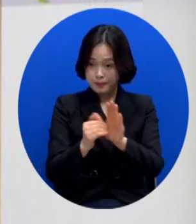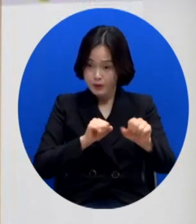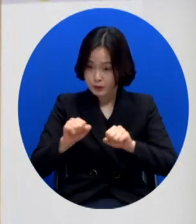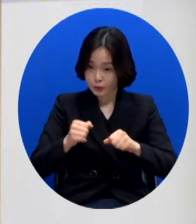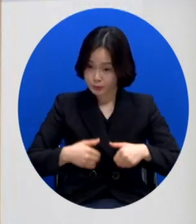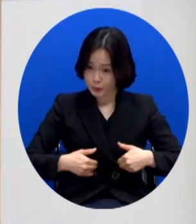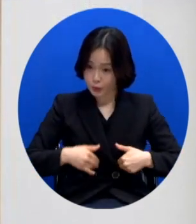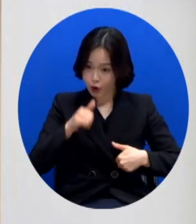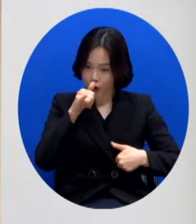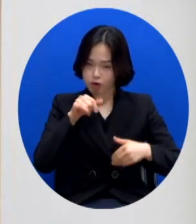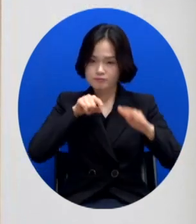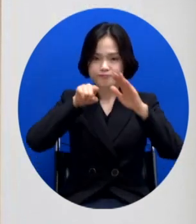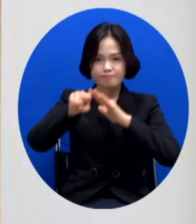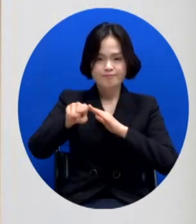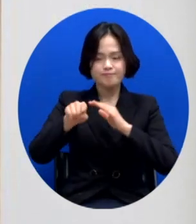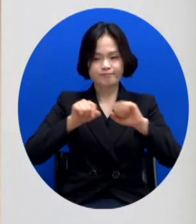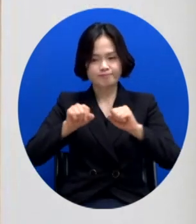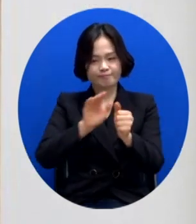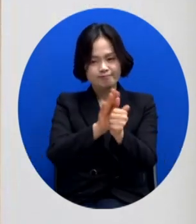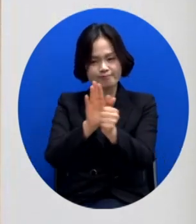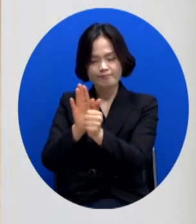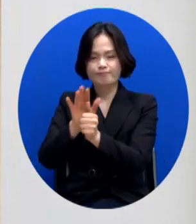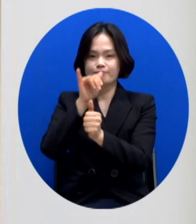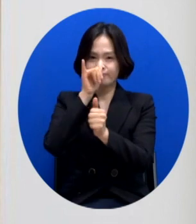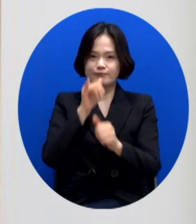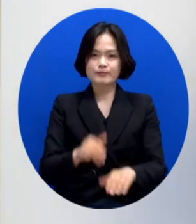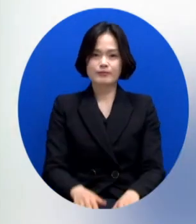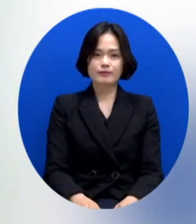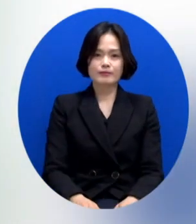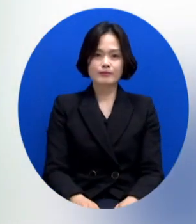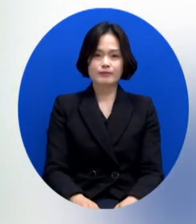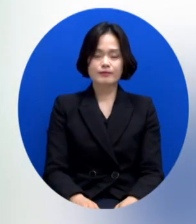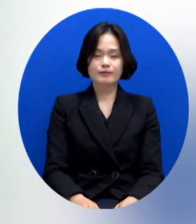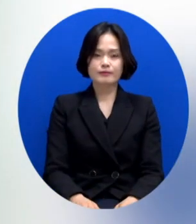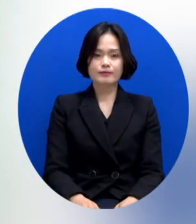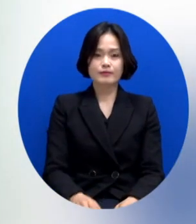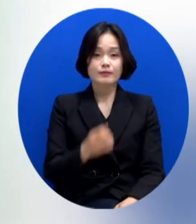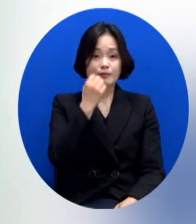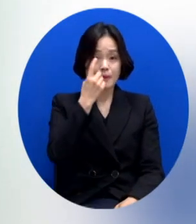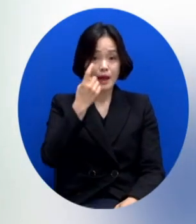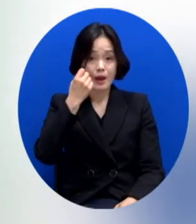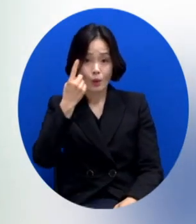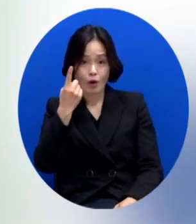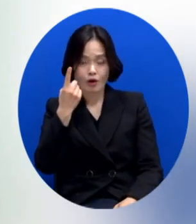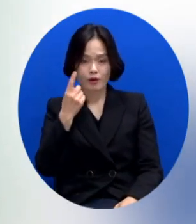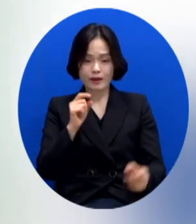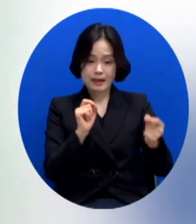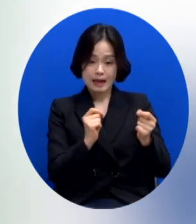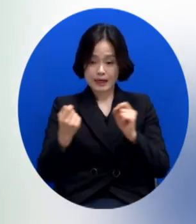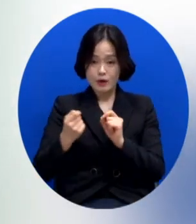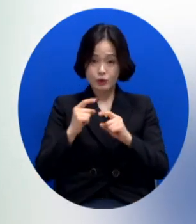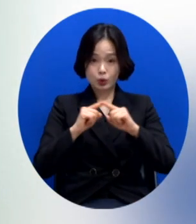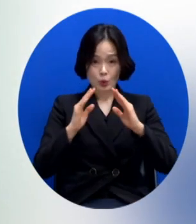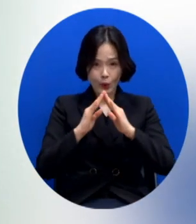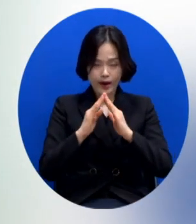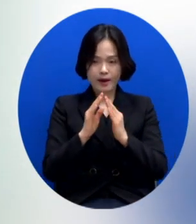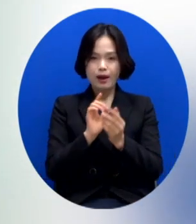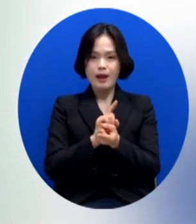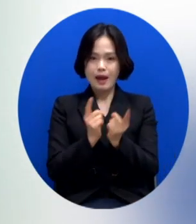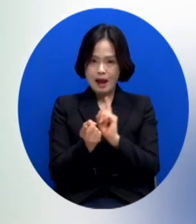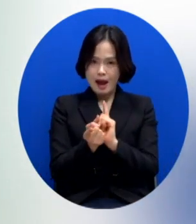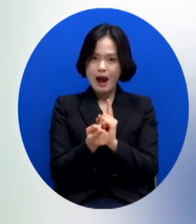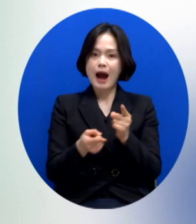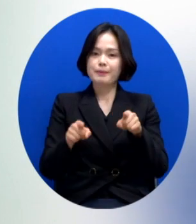접수받아 방역 봉사활동을 진행할 계획입니다 또 매월 지역 형제 교회 이에 품앗이 방역 전도를